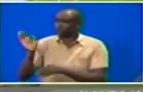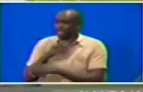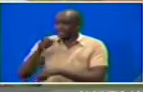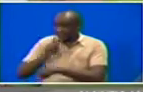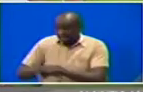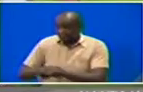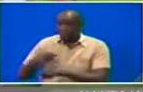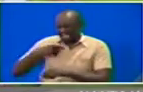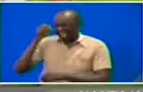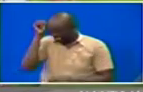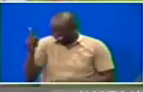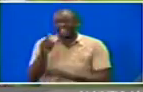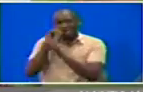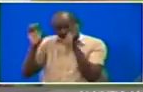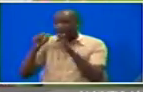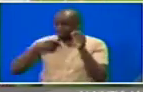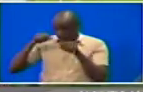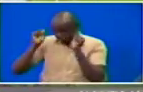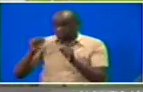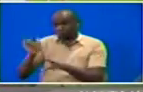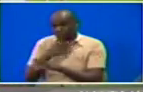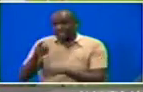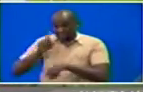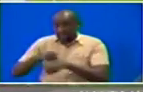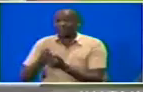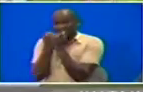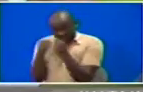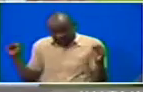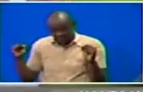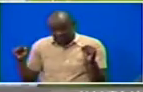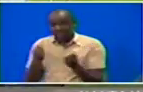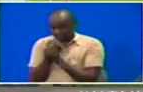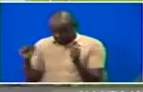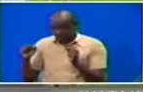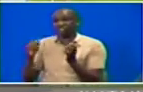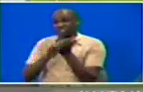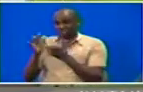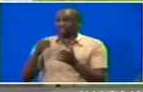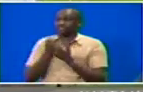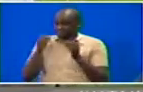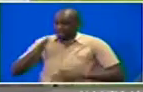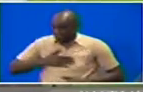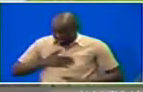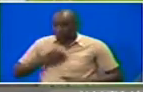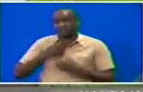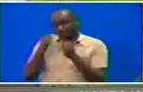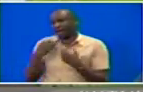ule, sasa nikajielewa kwamba naweza imba ni wakati ule nilipata kuokoka. Mimi nimeokoka, Yesu ni Bwana. Amina. Hasa